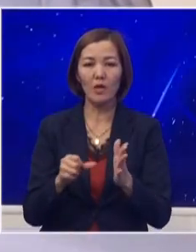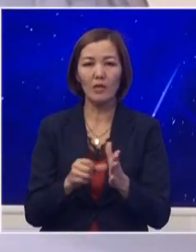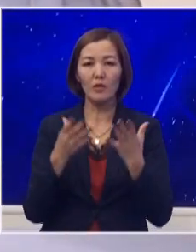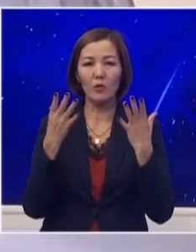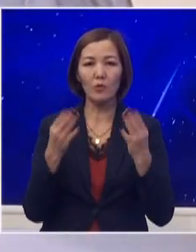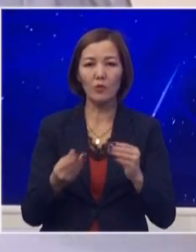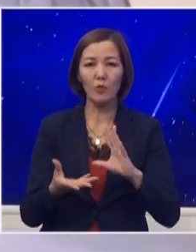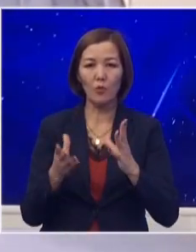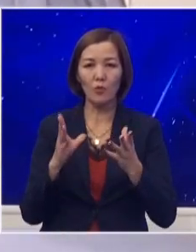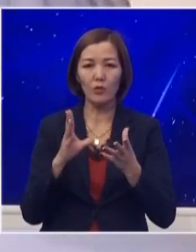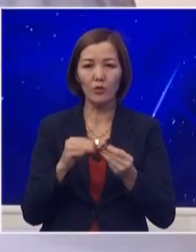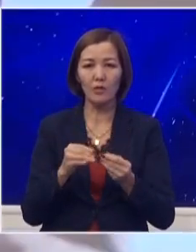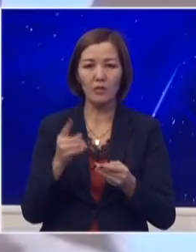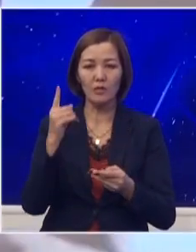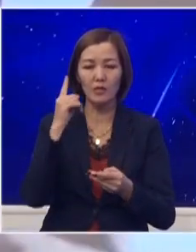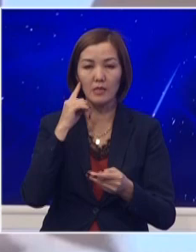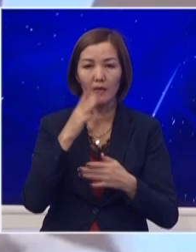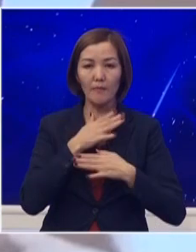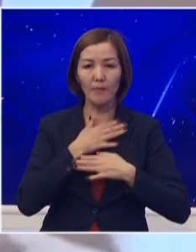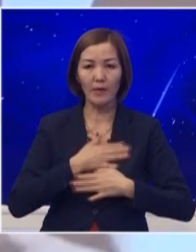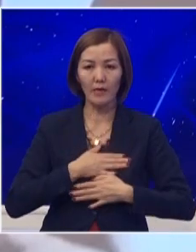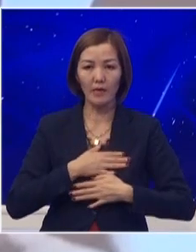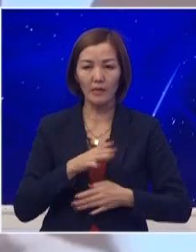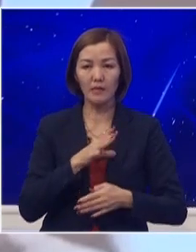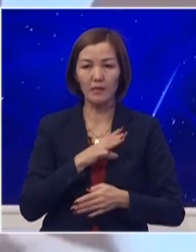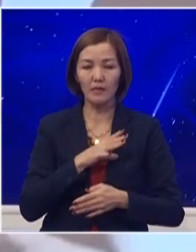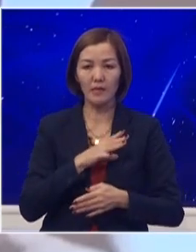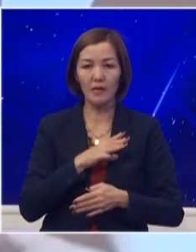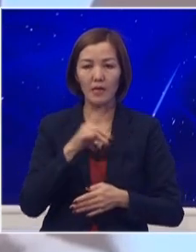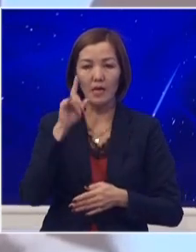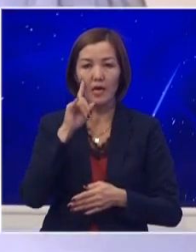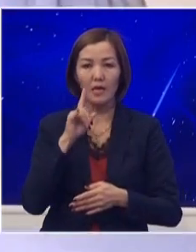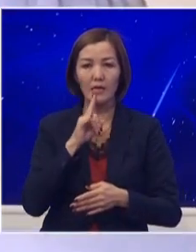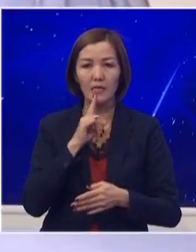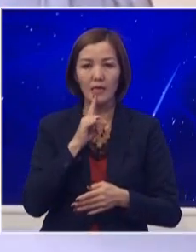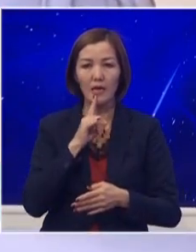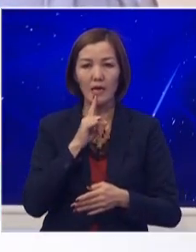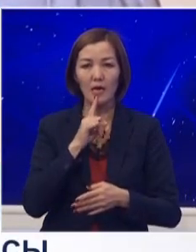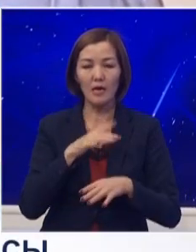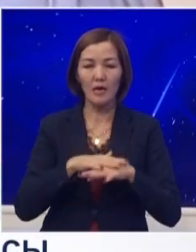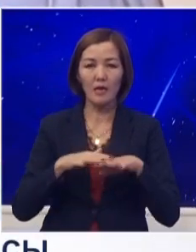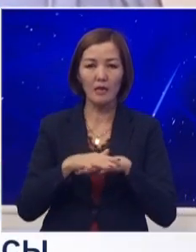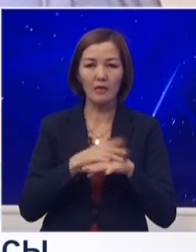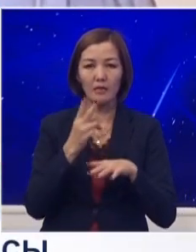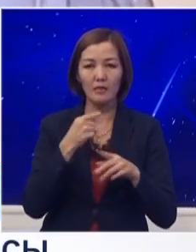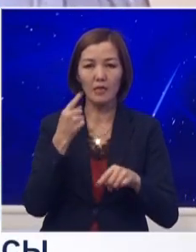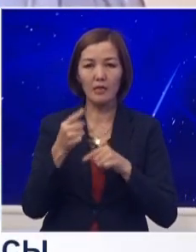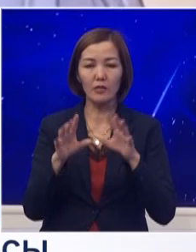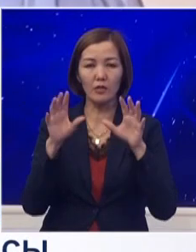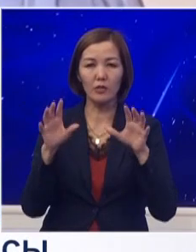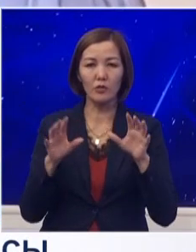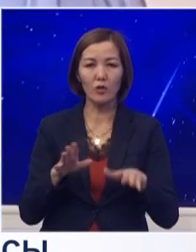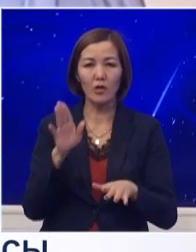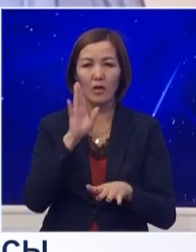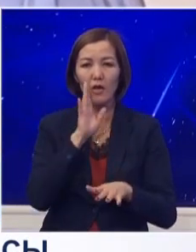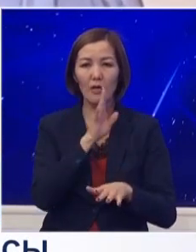тыңдап, жайланып, марқайып кетіп бара жатқан жайым бар. Жаңағы біздің қазақ аналар дәстүрге жол жобасының аналары да жаңағыдай көріп отырсыздар ғой,